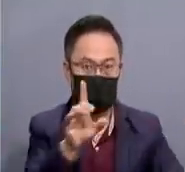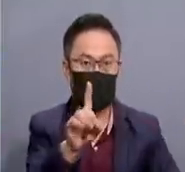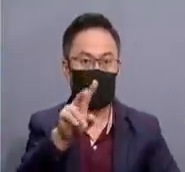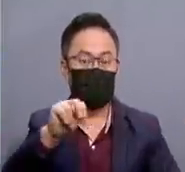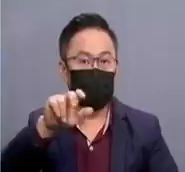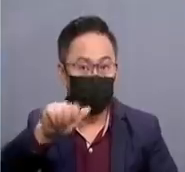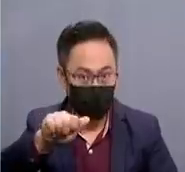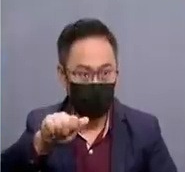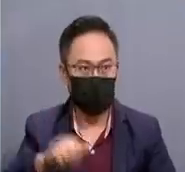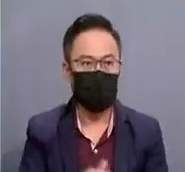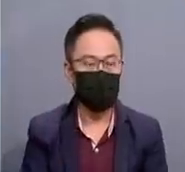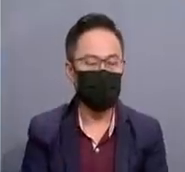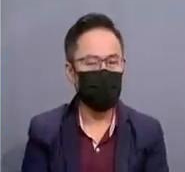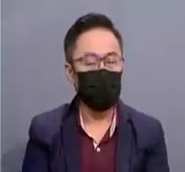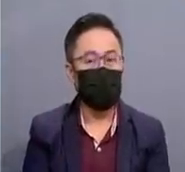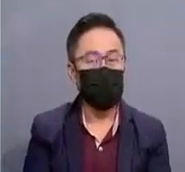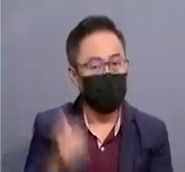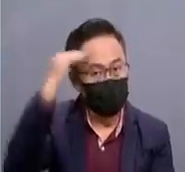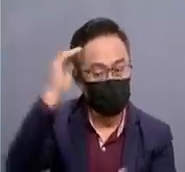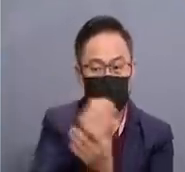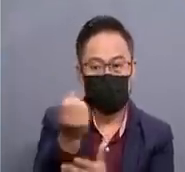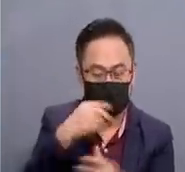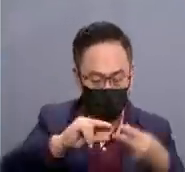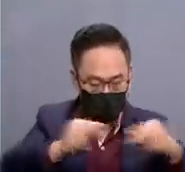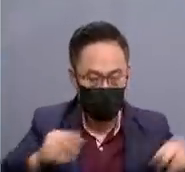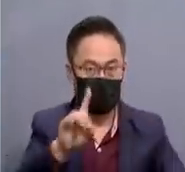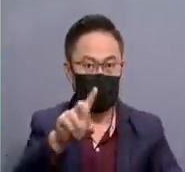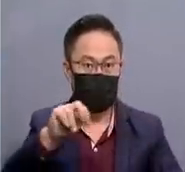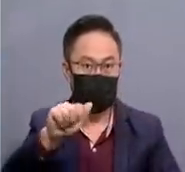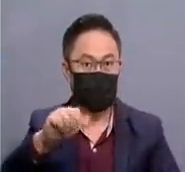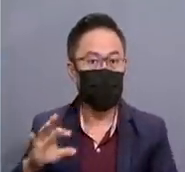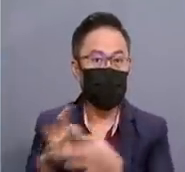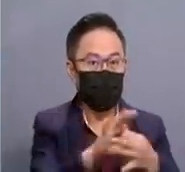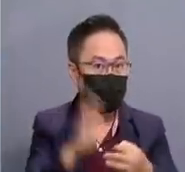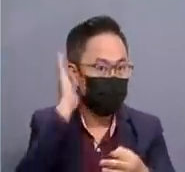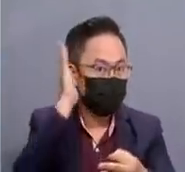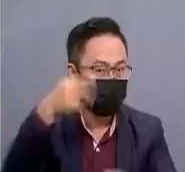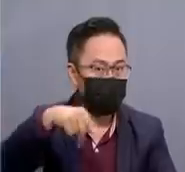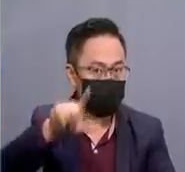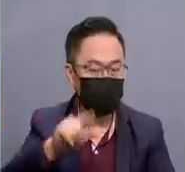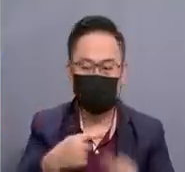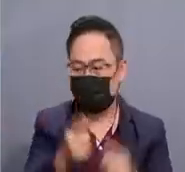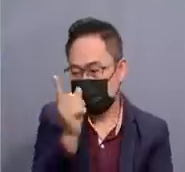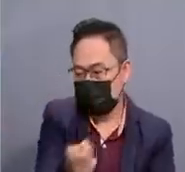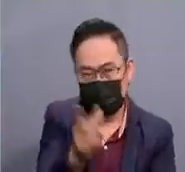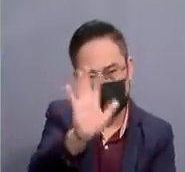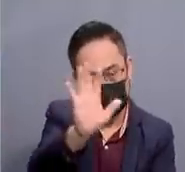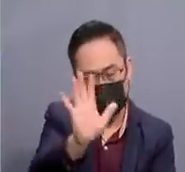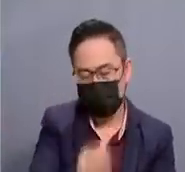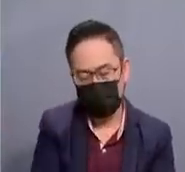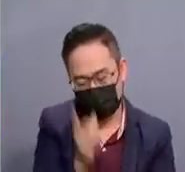กับหลายๆคนนะครับว่ามี DNA เกี่ยวข้องกับลุงพลนะครับทำอย่างนี้เนี่ยทำให้สังคมเนี่ยเข้าใจผิดว่าเอ๊ะมันเป็น DNA ของลุ